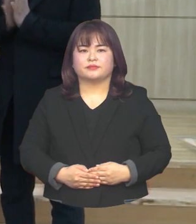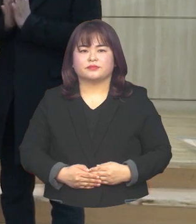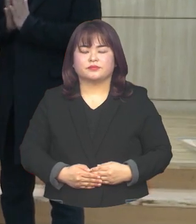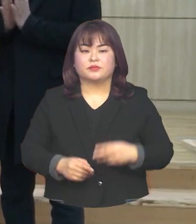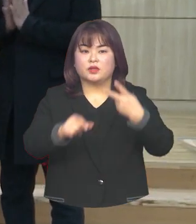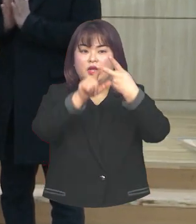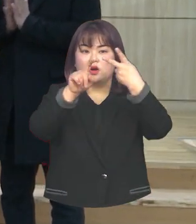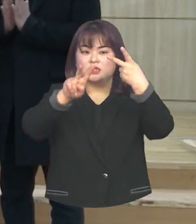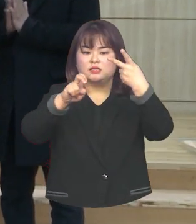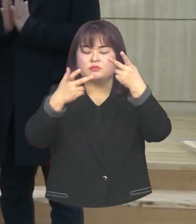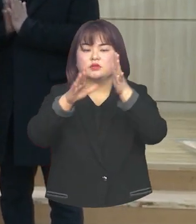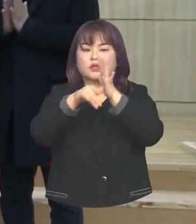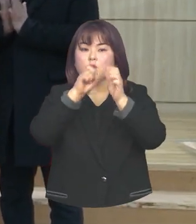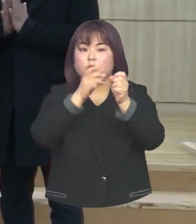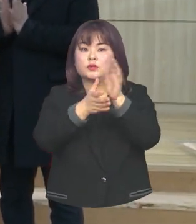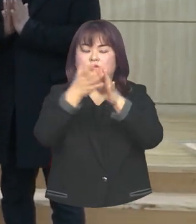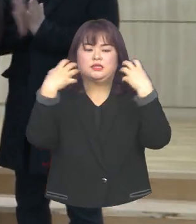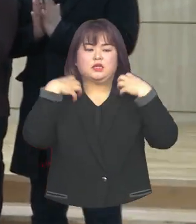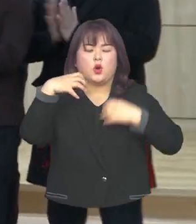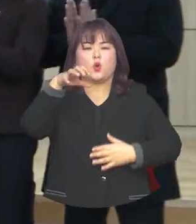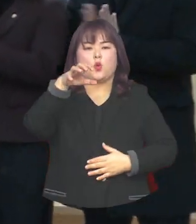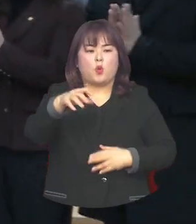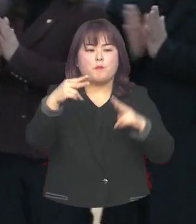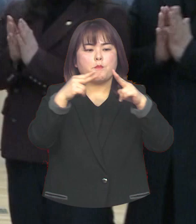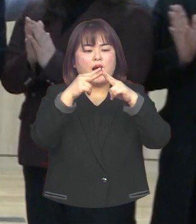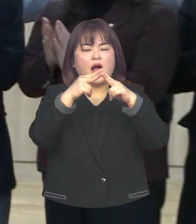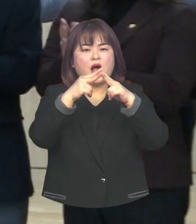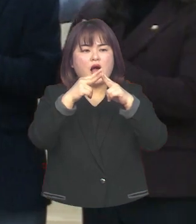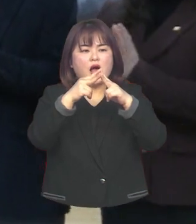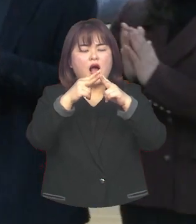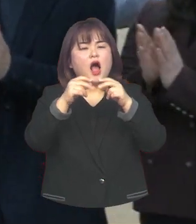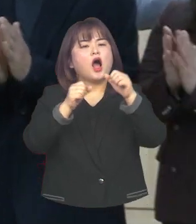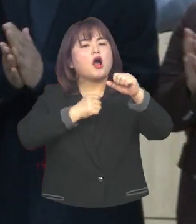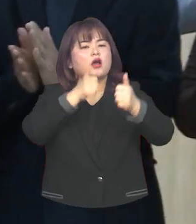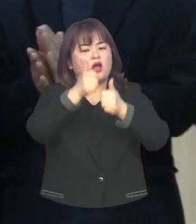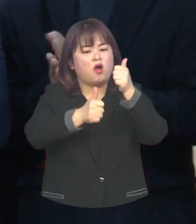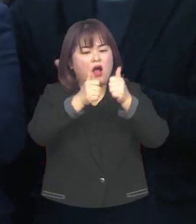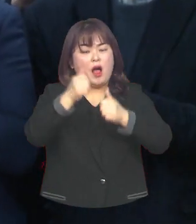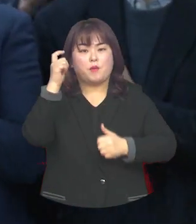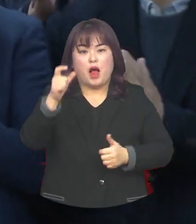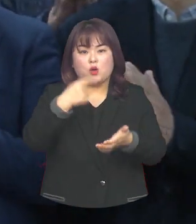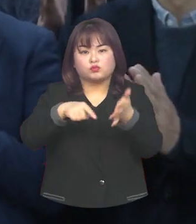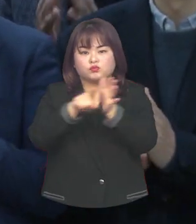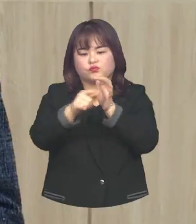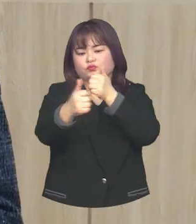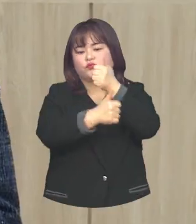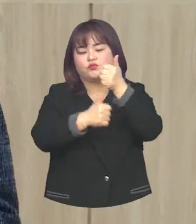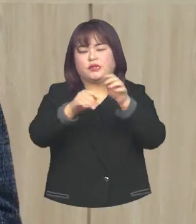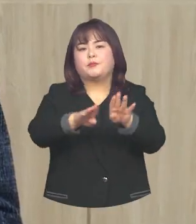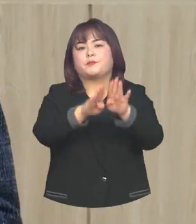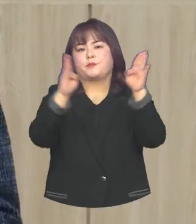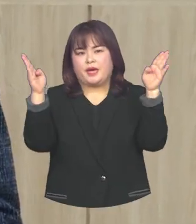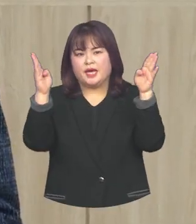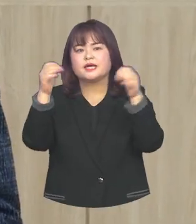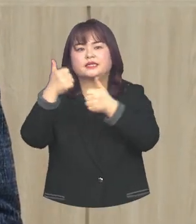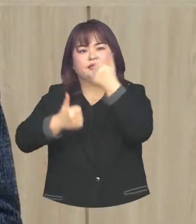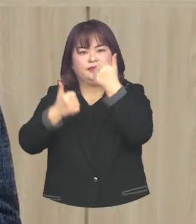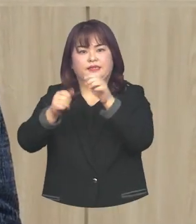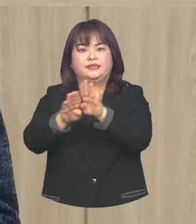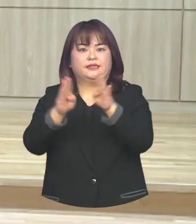지난 27일 시청 비전홀에서 용인시 반도체 산업 경쟁력 강화위원회가 위촉식을 갖고 첫 회의를